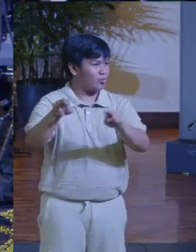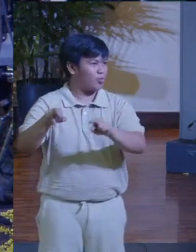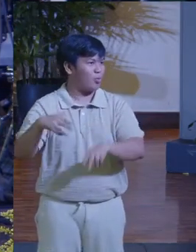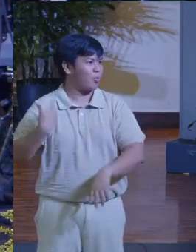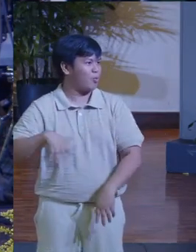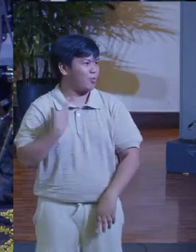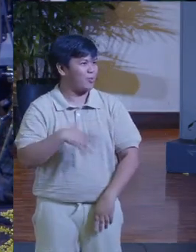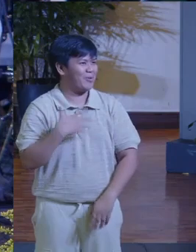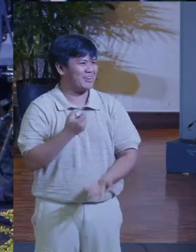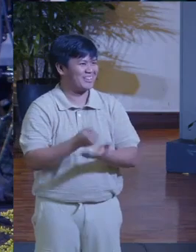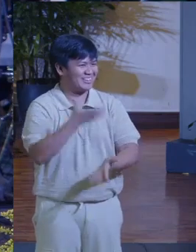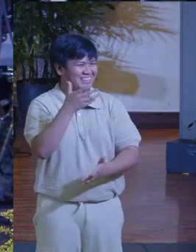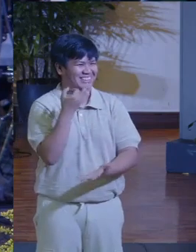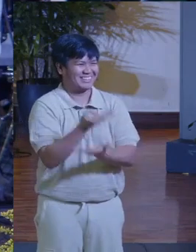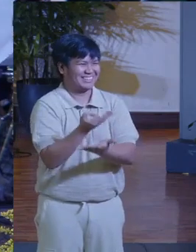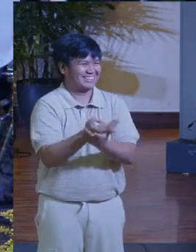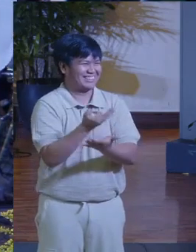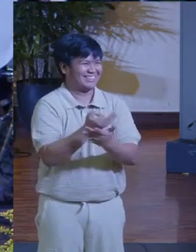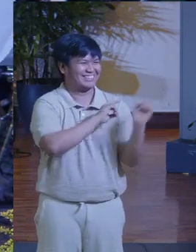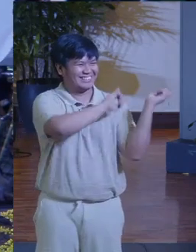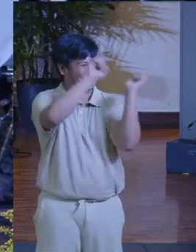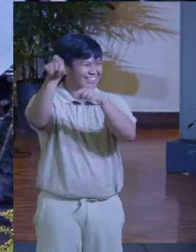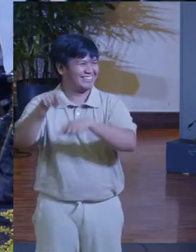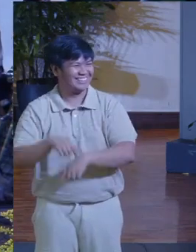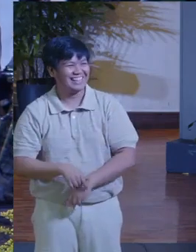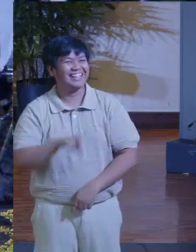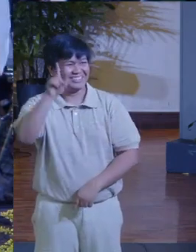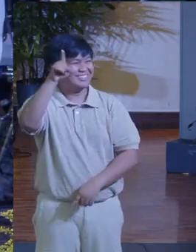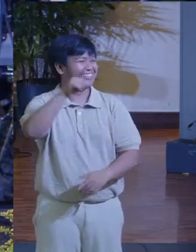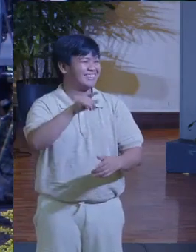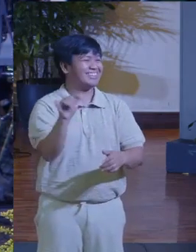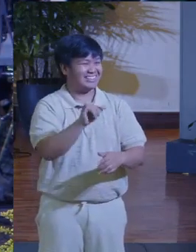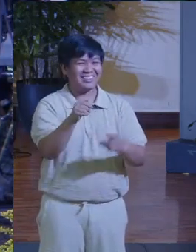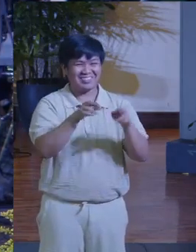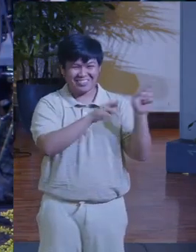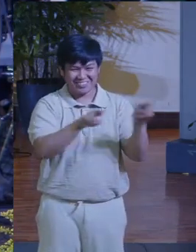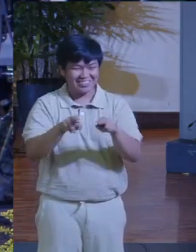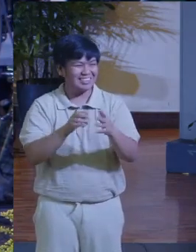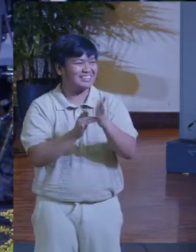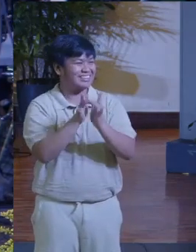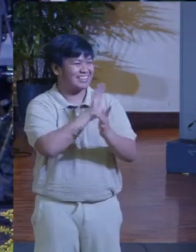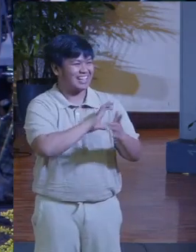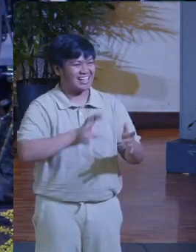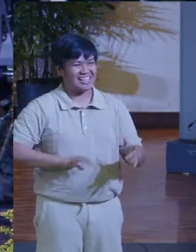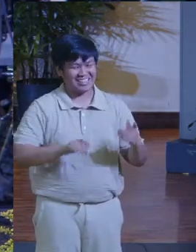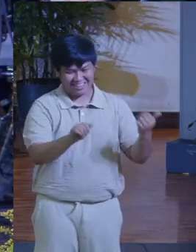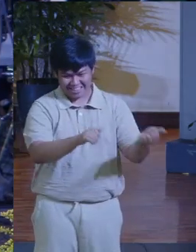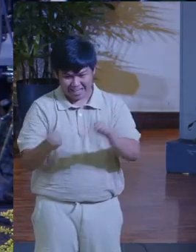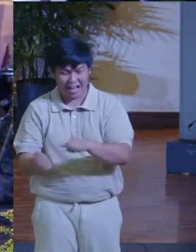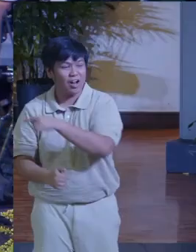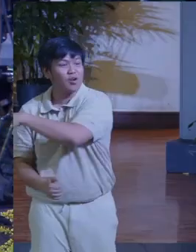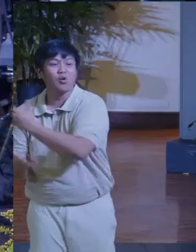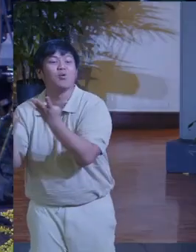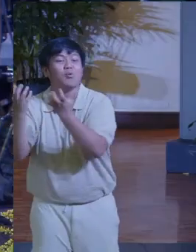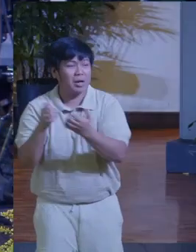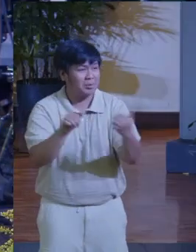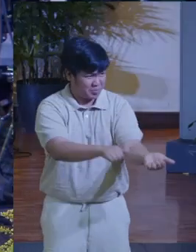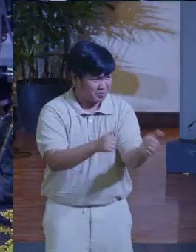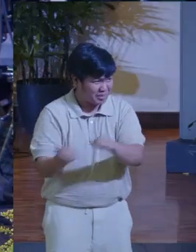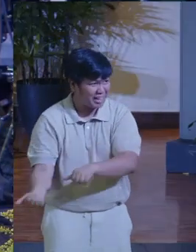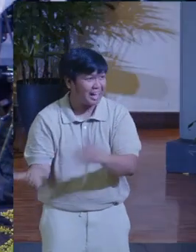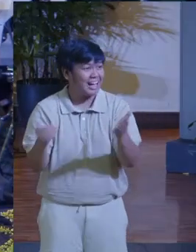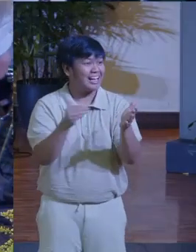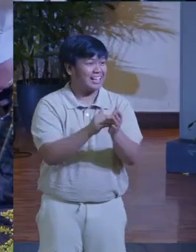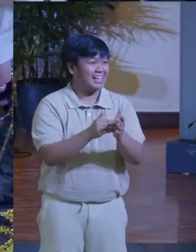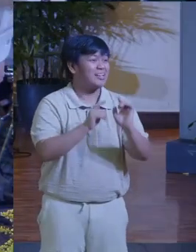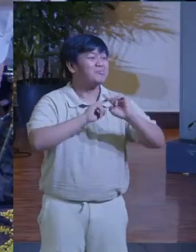niyo. Doon binaptize si Kristo eh. Doon siya binaptize. Gusto ko nga akong magpabautismo, kaya lang ako